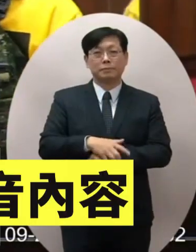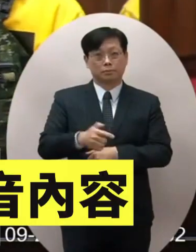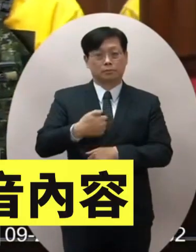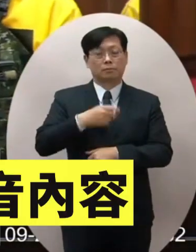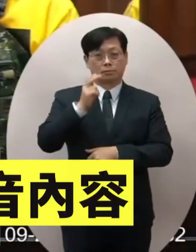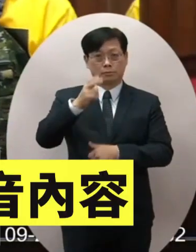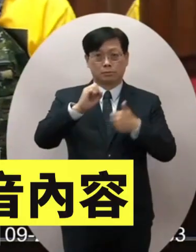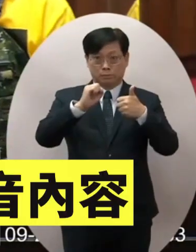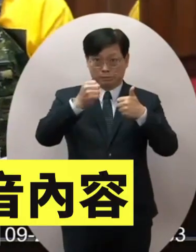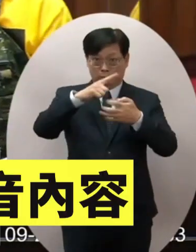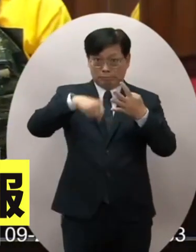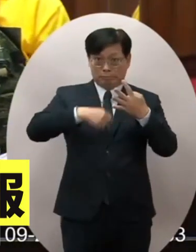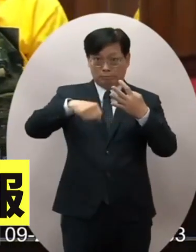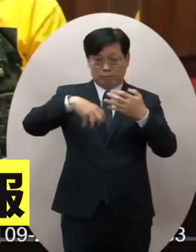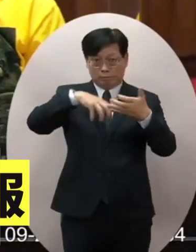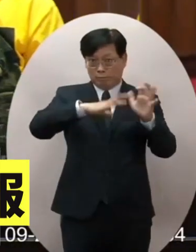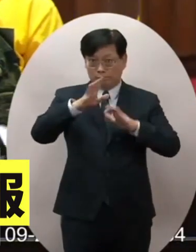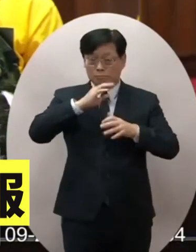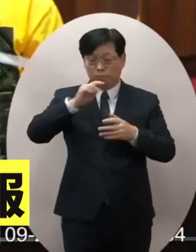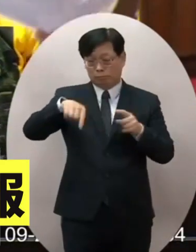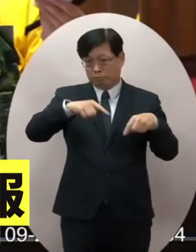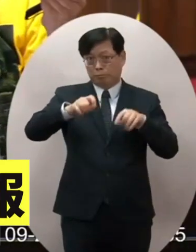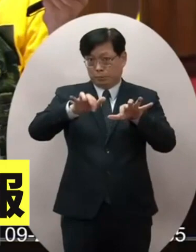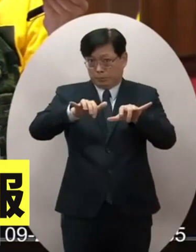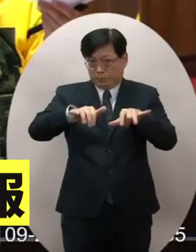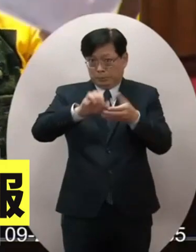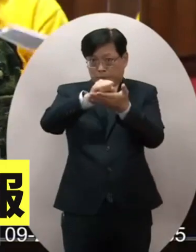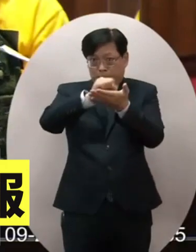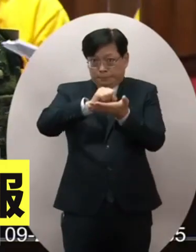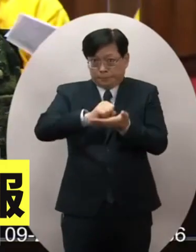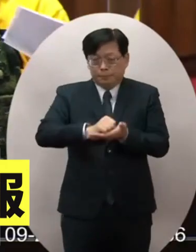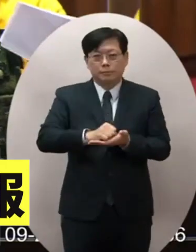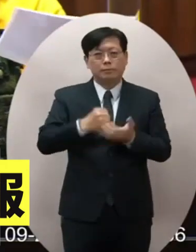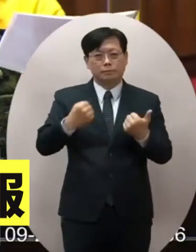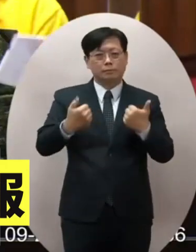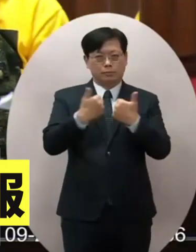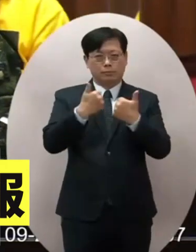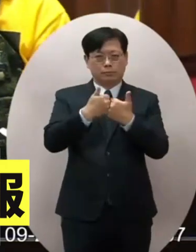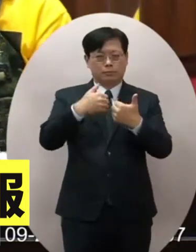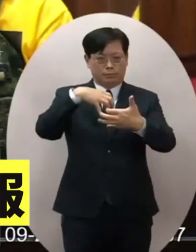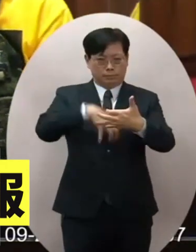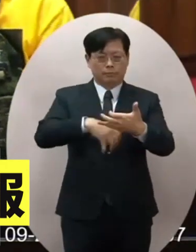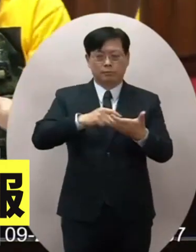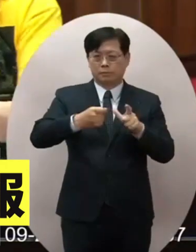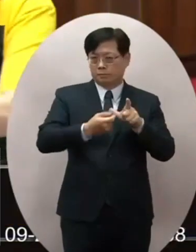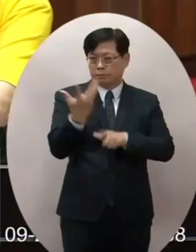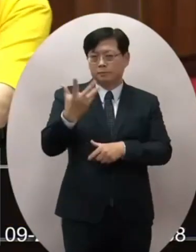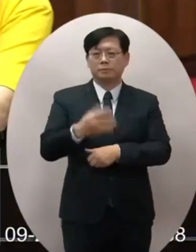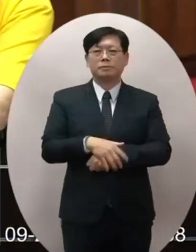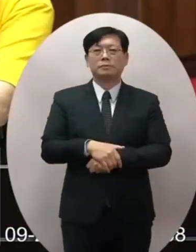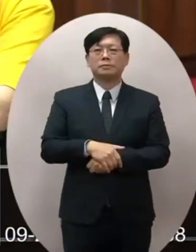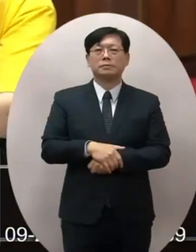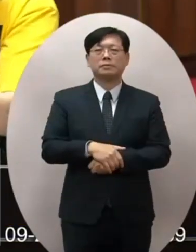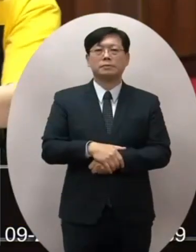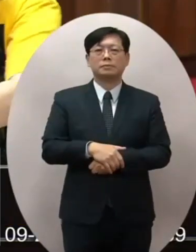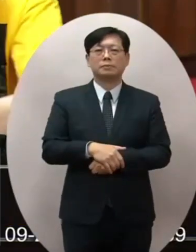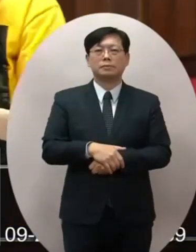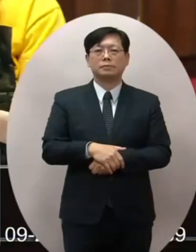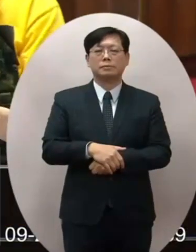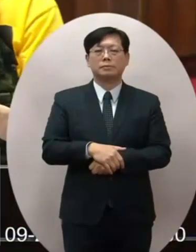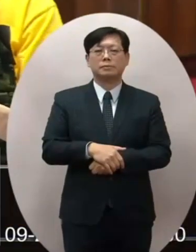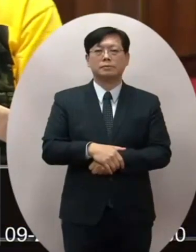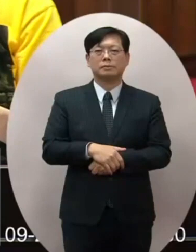事人员将以上的录音内容逐字列入议事记录，刊登公报。好，